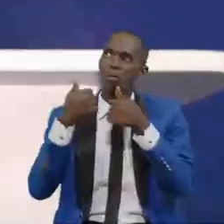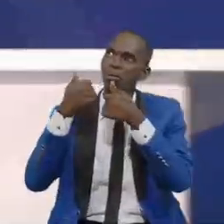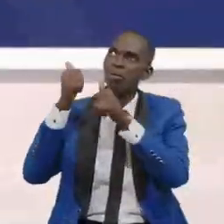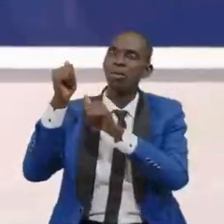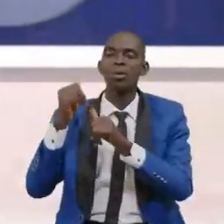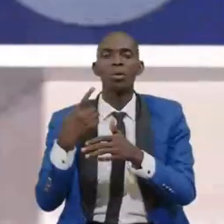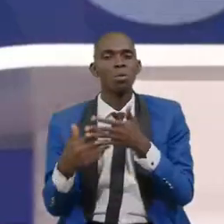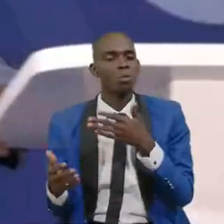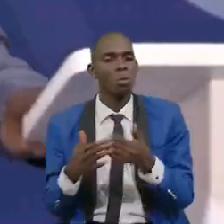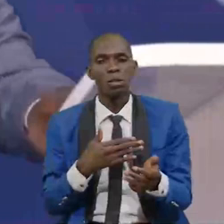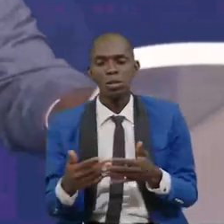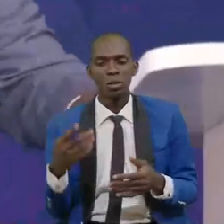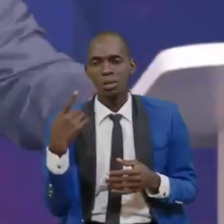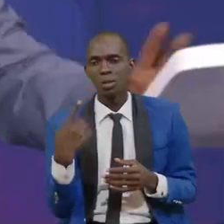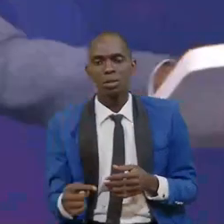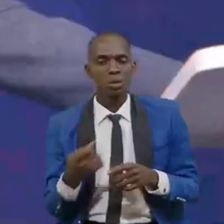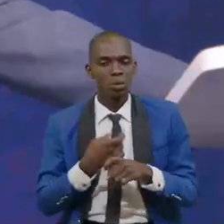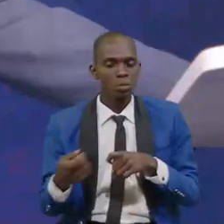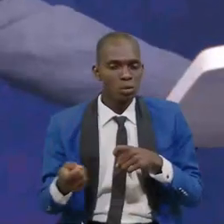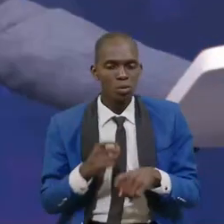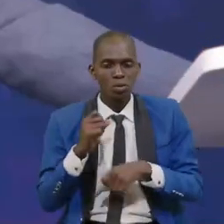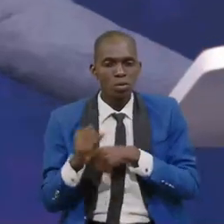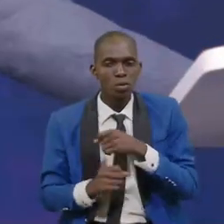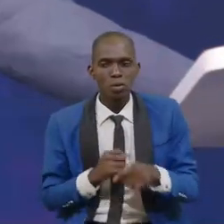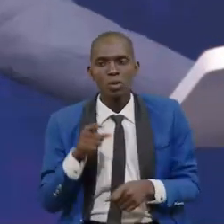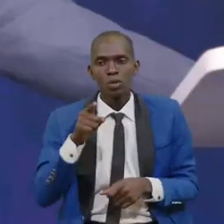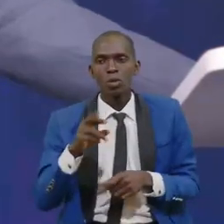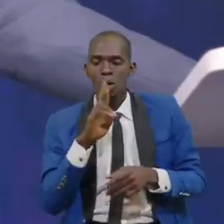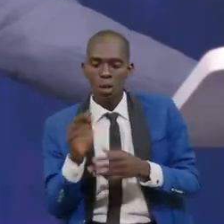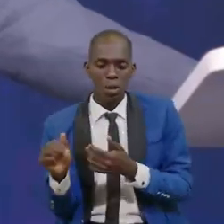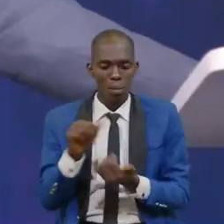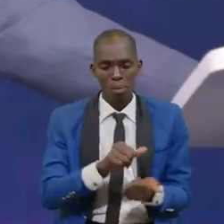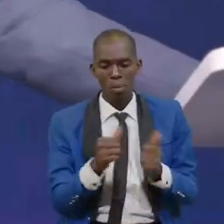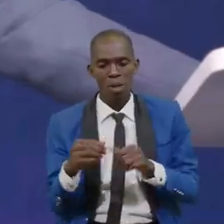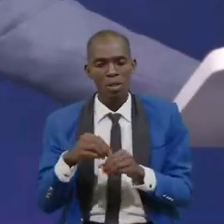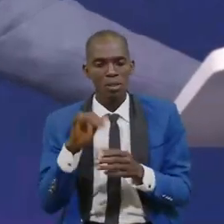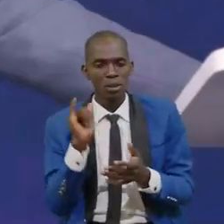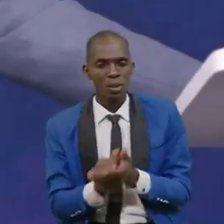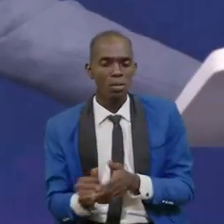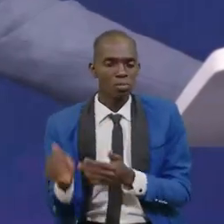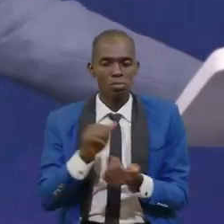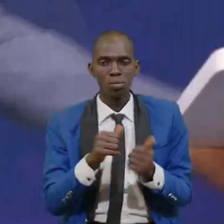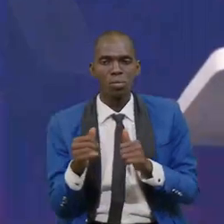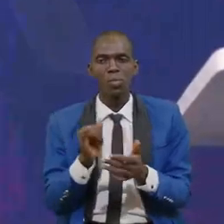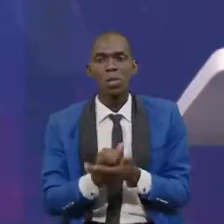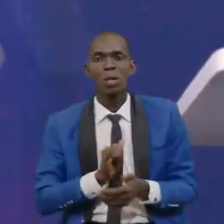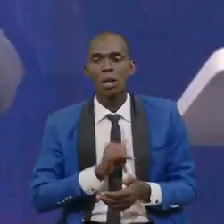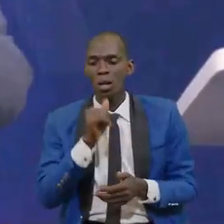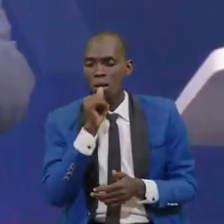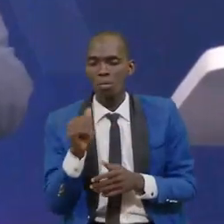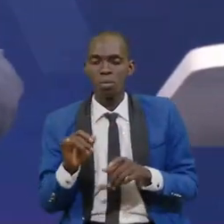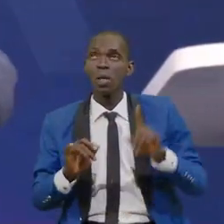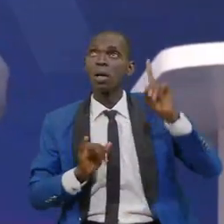la souffrance. Tu es baptisé dans ce baptême dans lequel j'ai